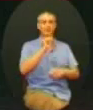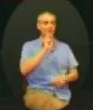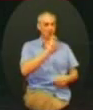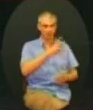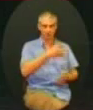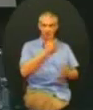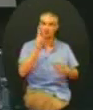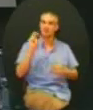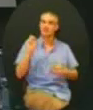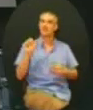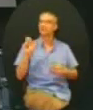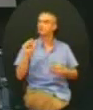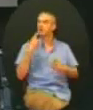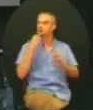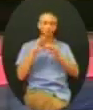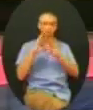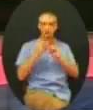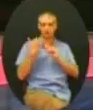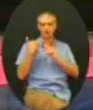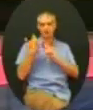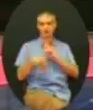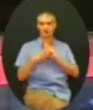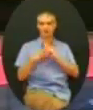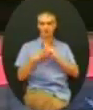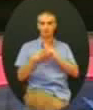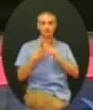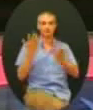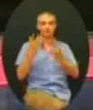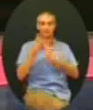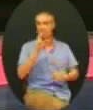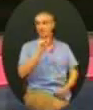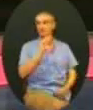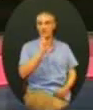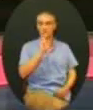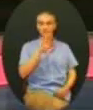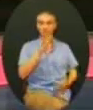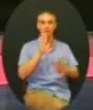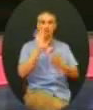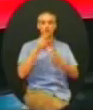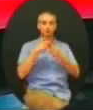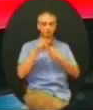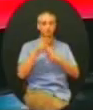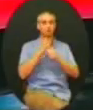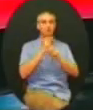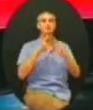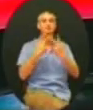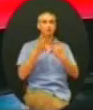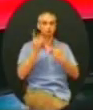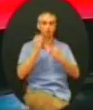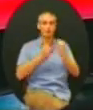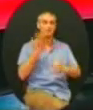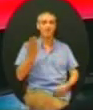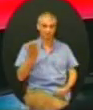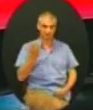רבה לך, ניר אבישי כהן. משפט אחרון, כי אנחנו צריכים לסיים, כן? להבדיל מאבי עופר, יש 5 ח"כים שהם שליחי ציבור של